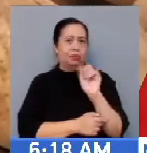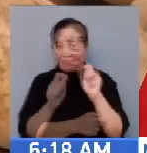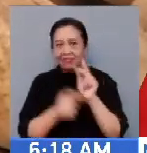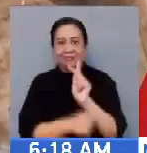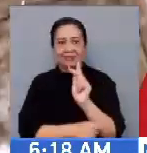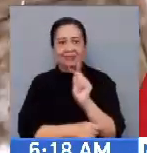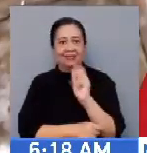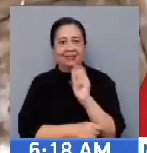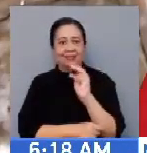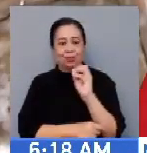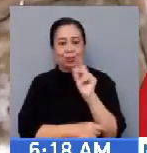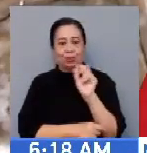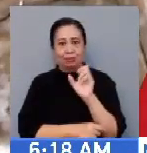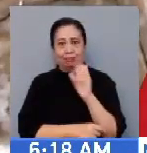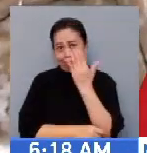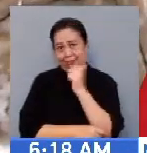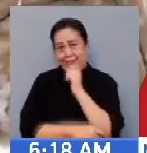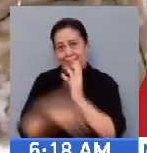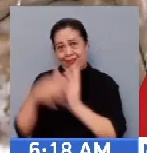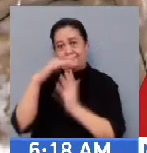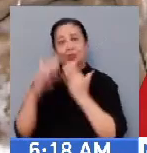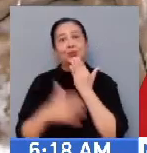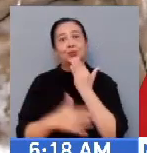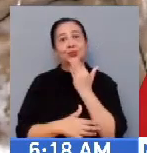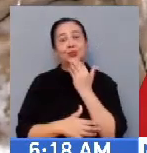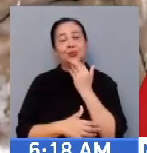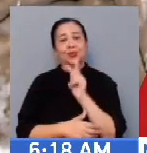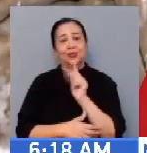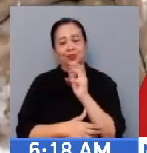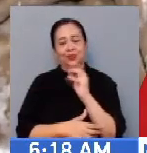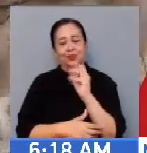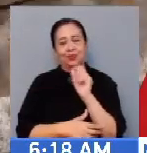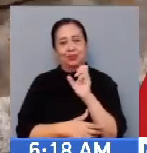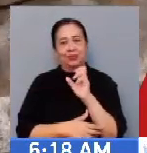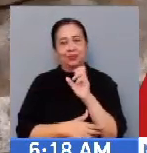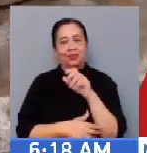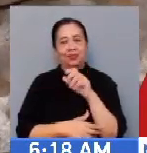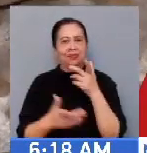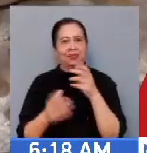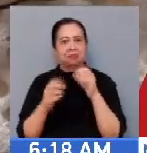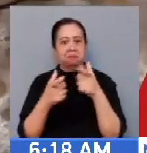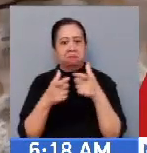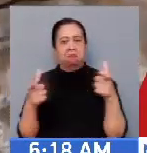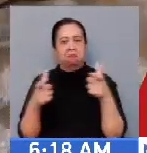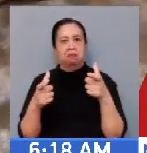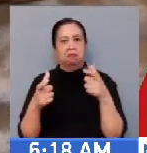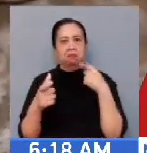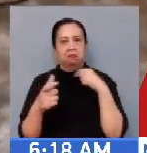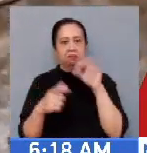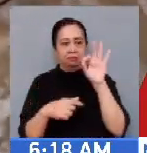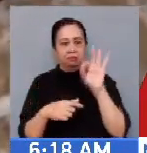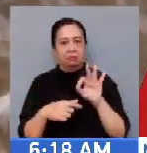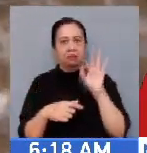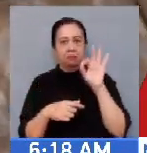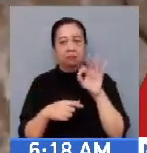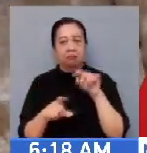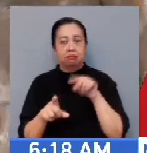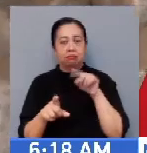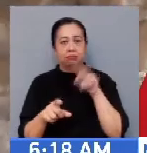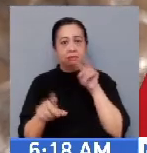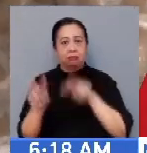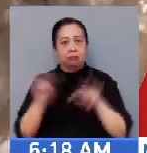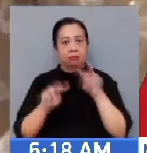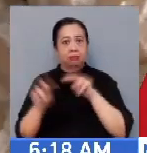tangkiligin natin din yung sweet potato kasi kung yung medyo malalaki talaga po ang size na pina-fries natin, yung mga nakikita natin sa mga palengke